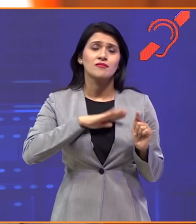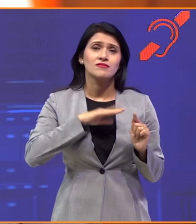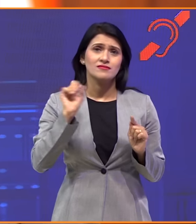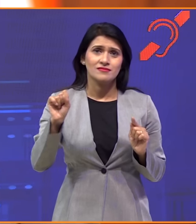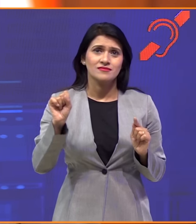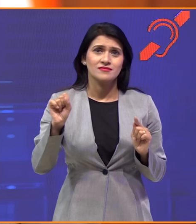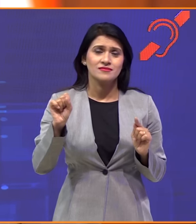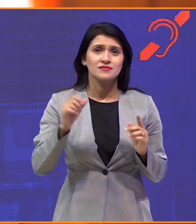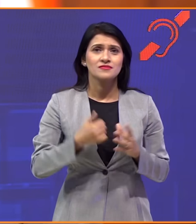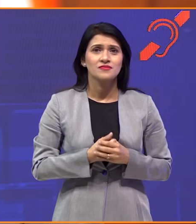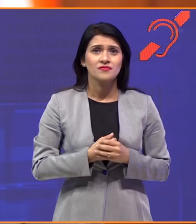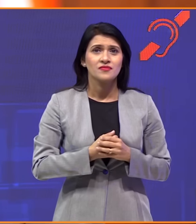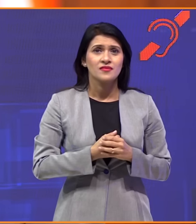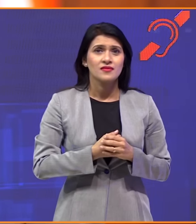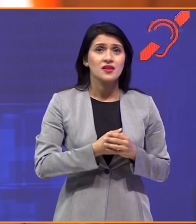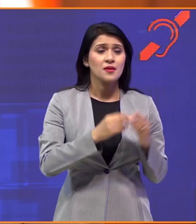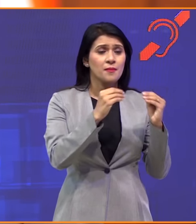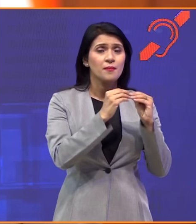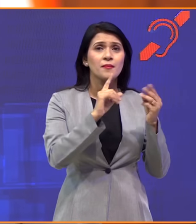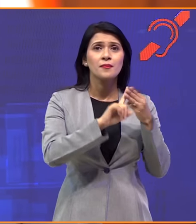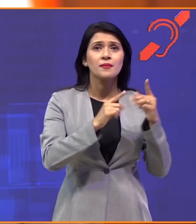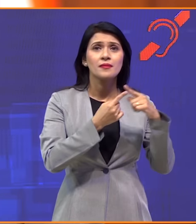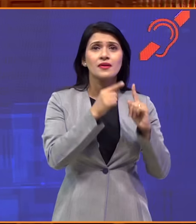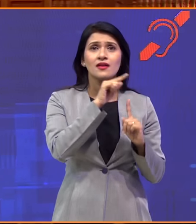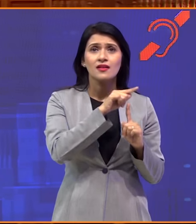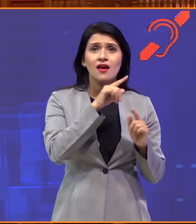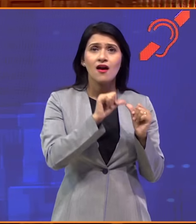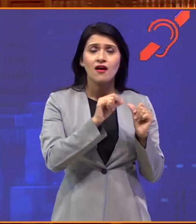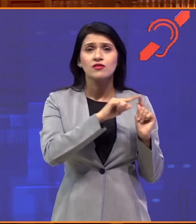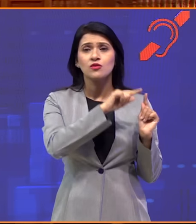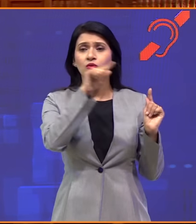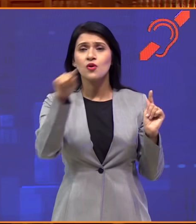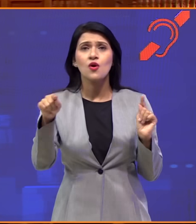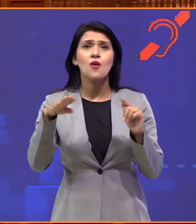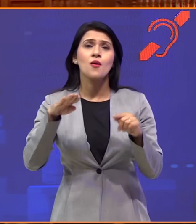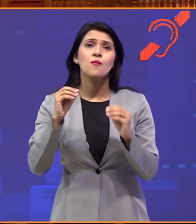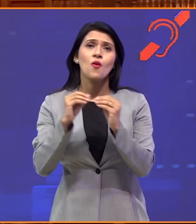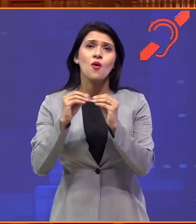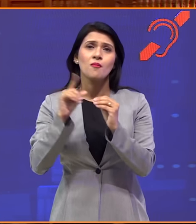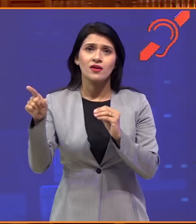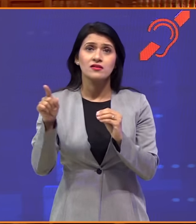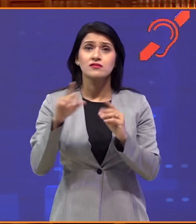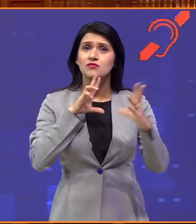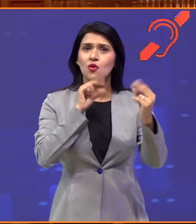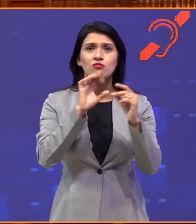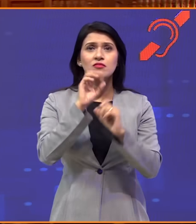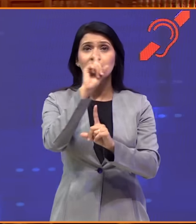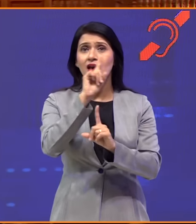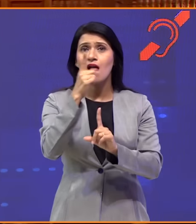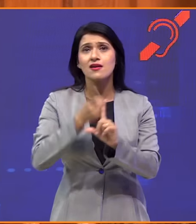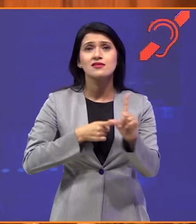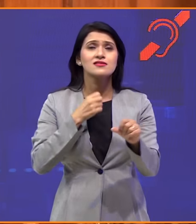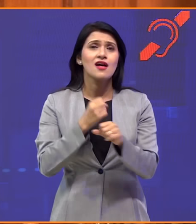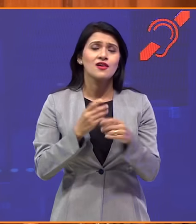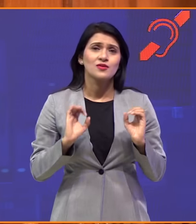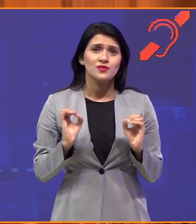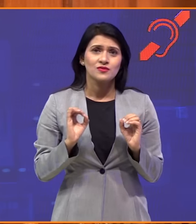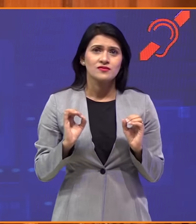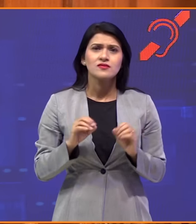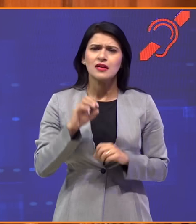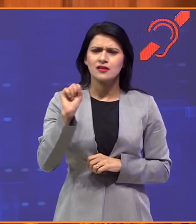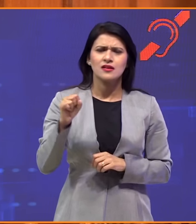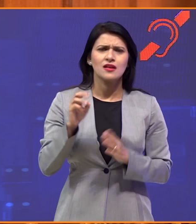बेतिया से लेकर मुंबई तक सब जानते हैं और उन्होंने 11 साल आपसे बात नहीं की हा नहीं नहीं बात नहीं किया था